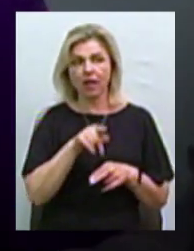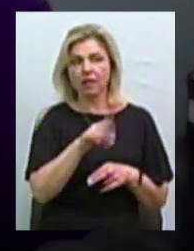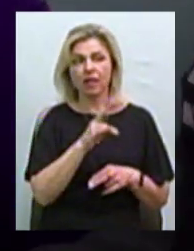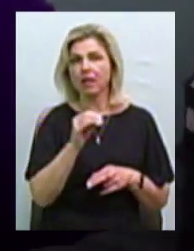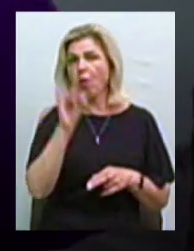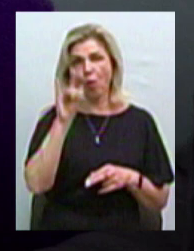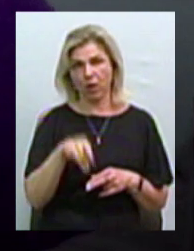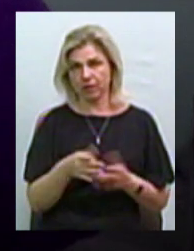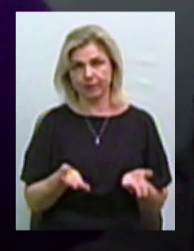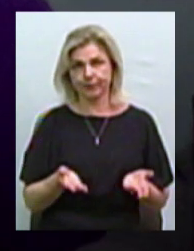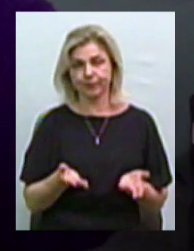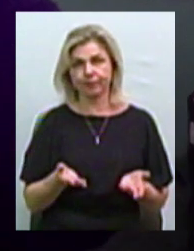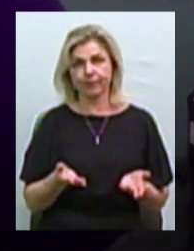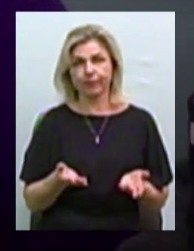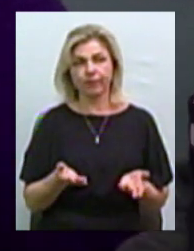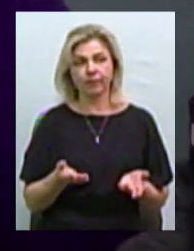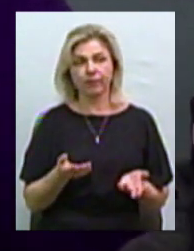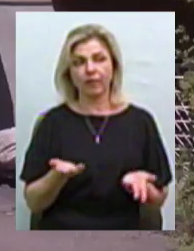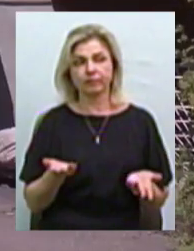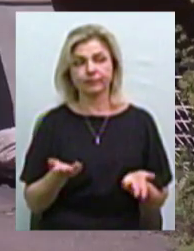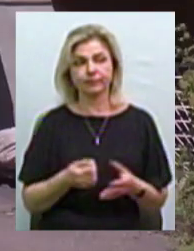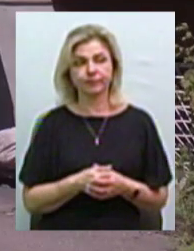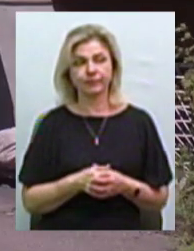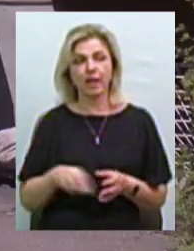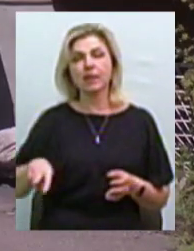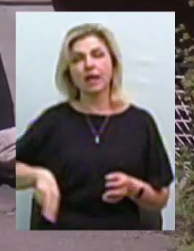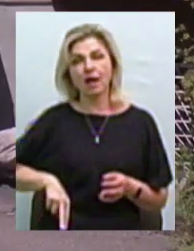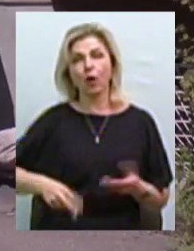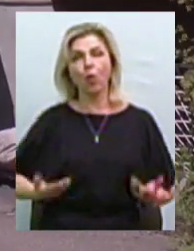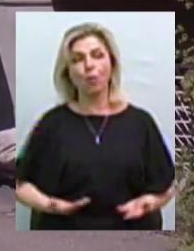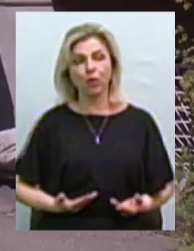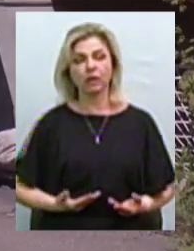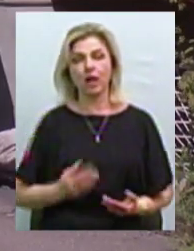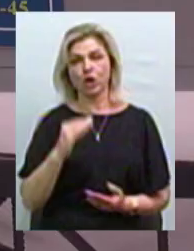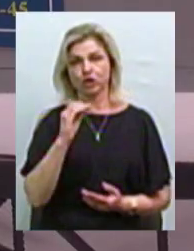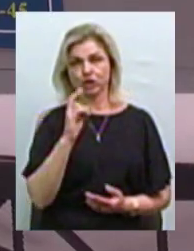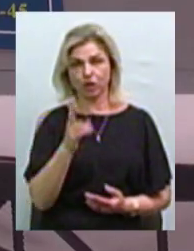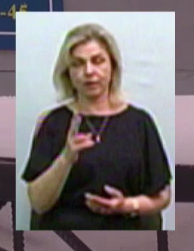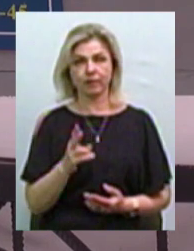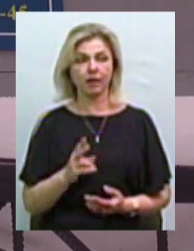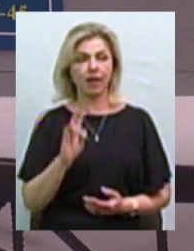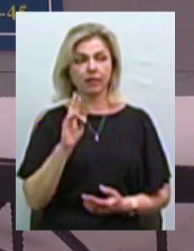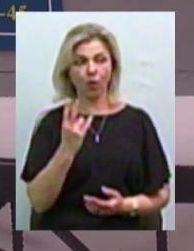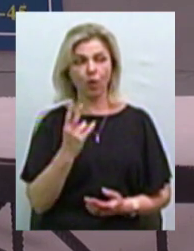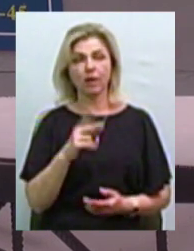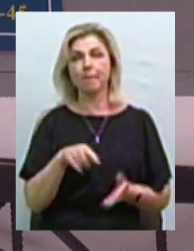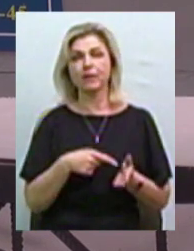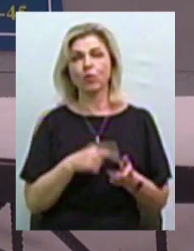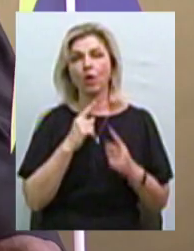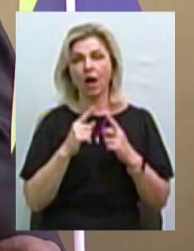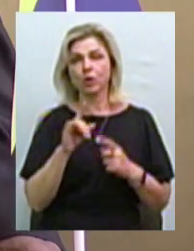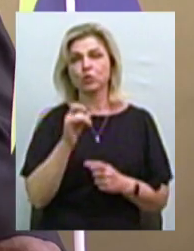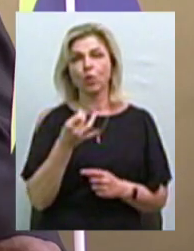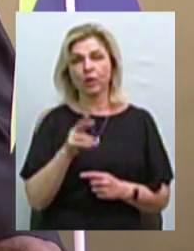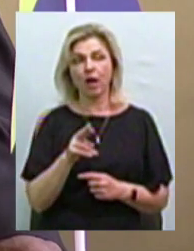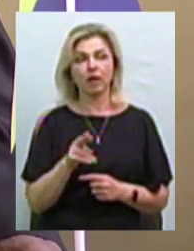так. Тому що це не вікна, це пародія на щось. Директор комунального житлово-експлуатаційного підприємства Миколаївської міської ради «Зоря»